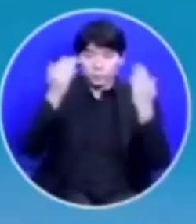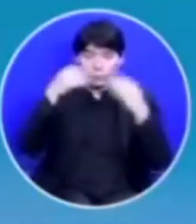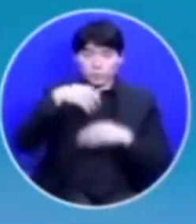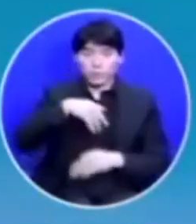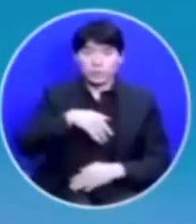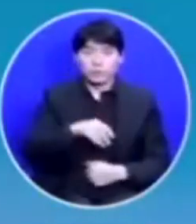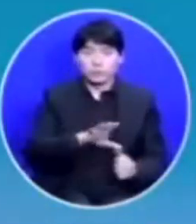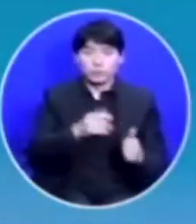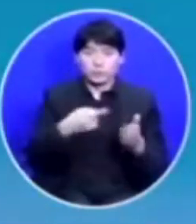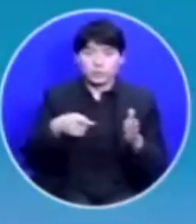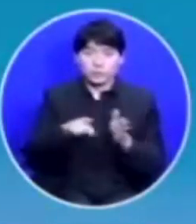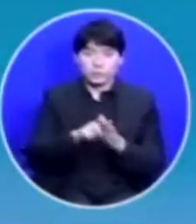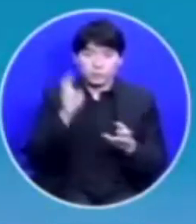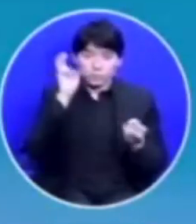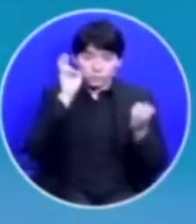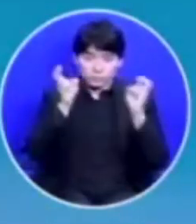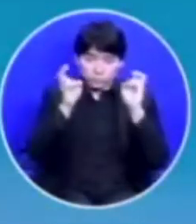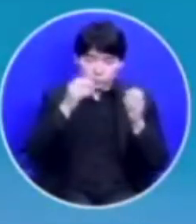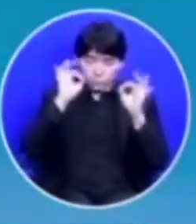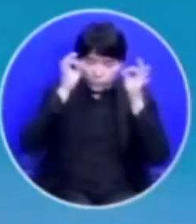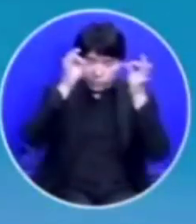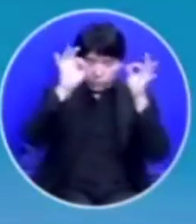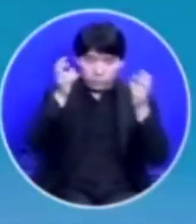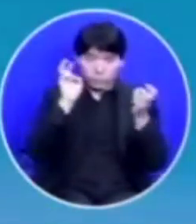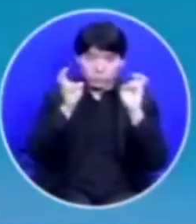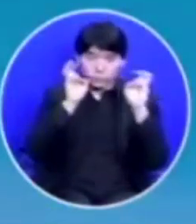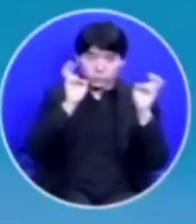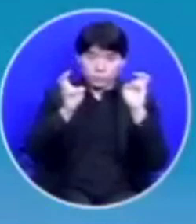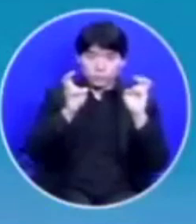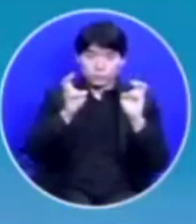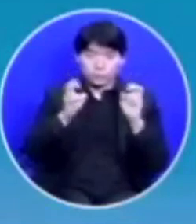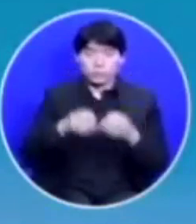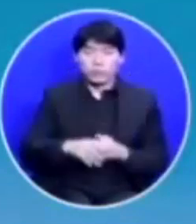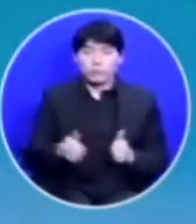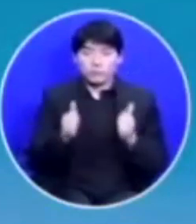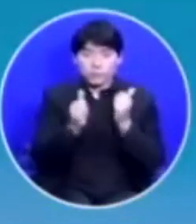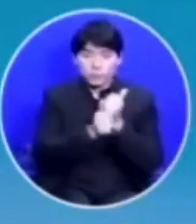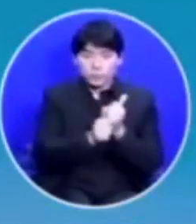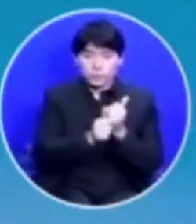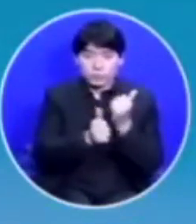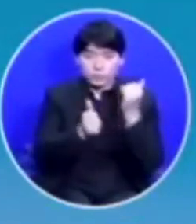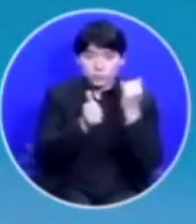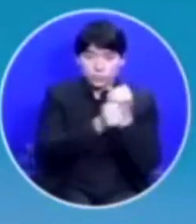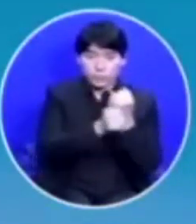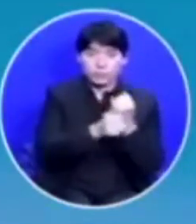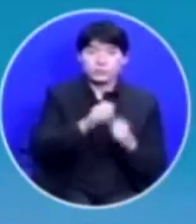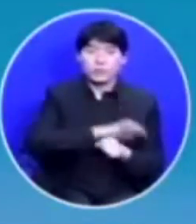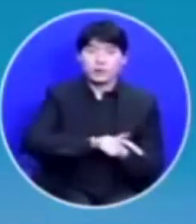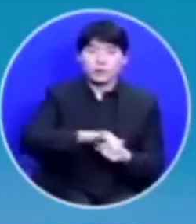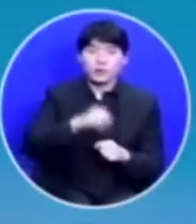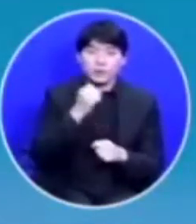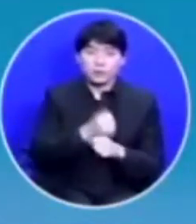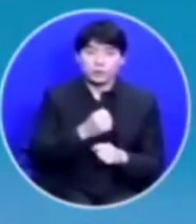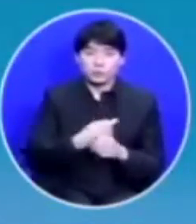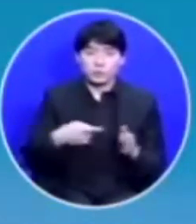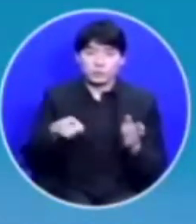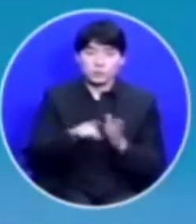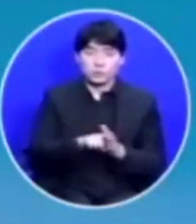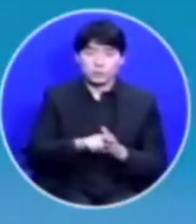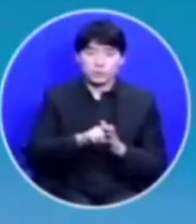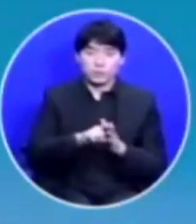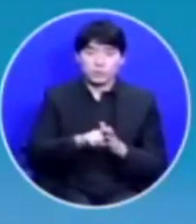그리고 정말 좋은 배우자 만나서 결혼 시키고 또 유학 보내고